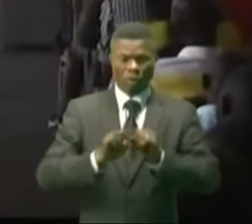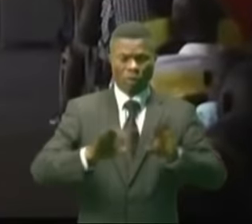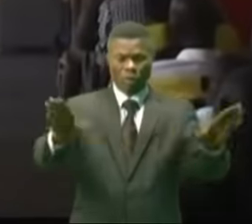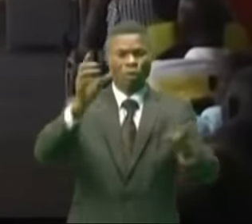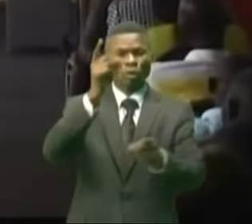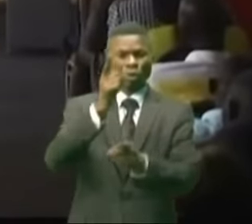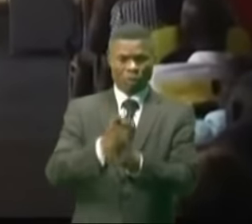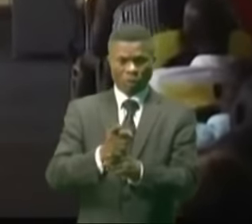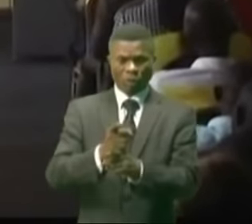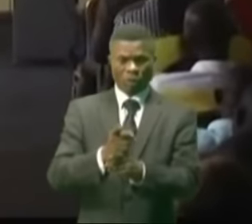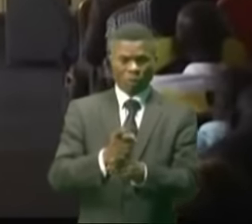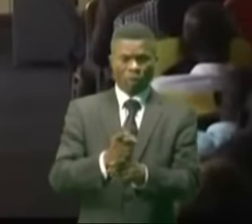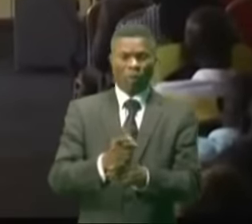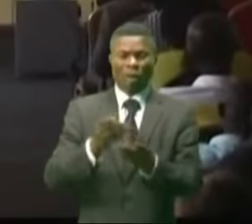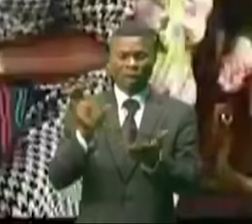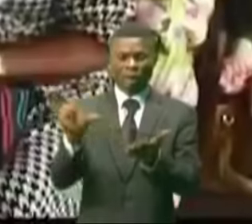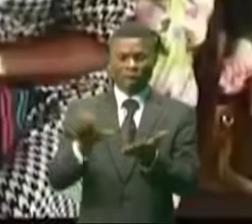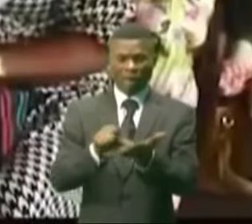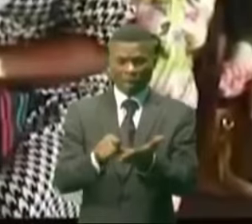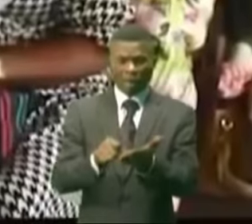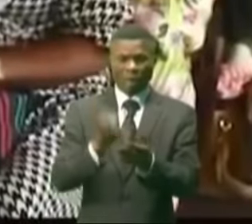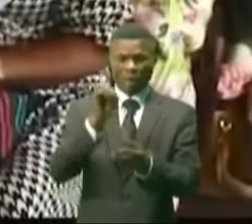proprement dite de la circulaire numéro